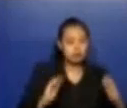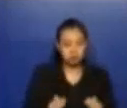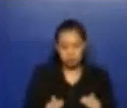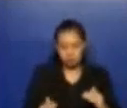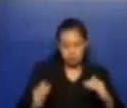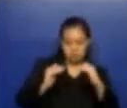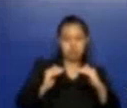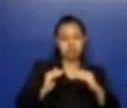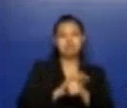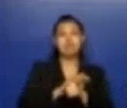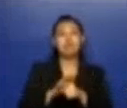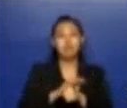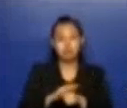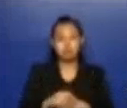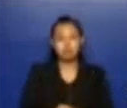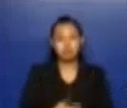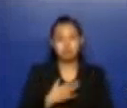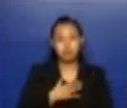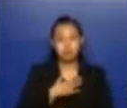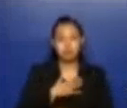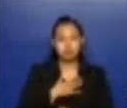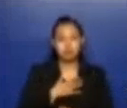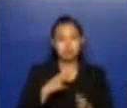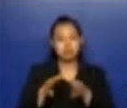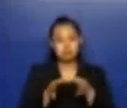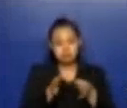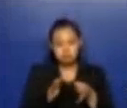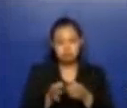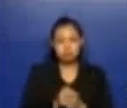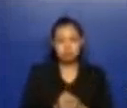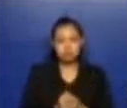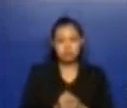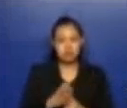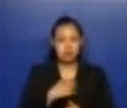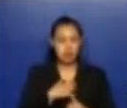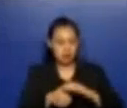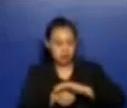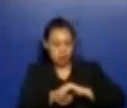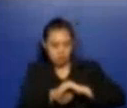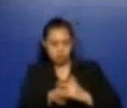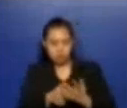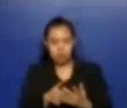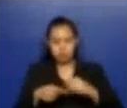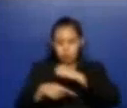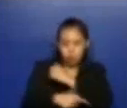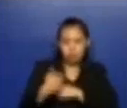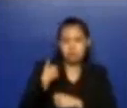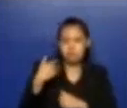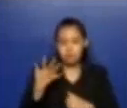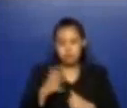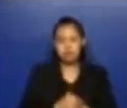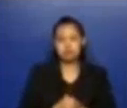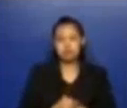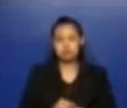ขึ้นตรงนี้แหละครับที่ผมบับกราบเรียนไปแล้วว่าจะรับลวงพรางหรือเปล่าครับขอชาร์ตต่อไป